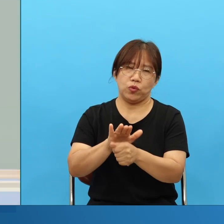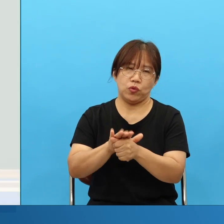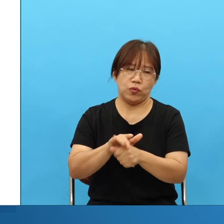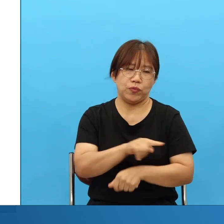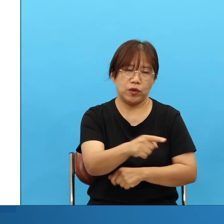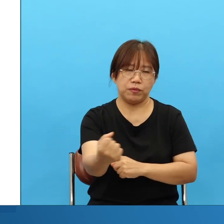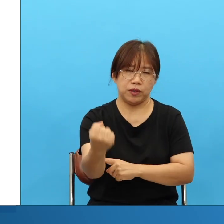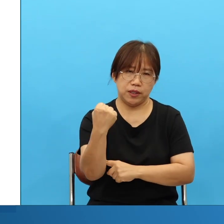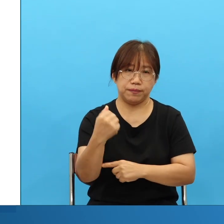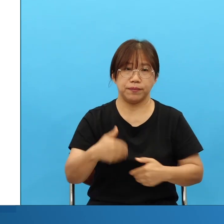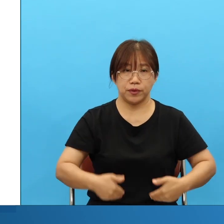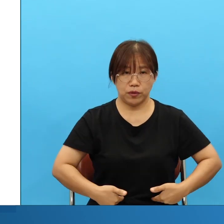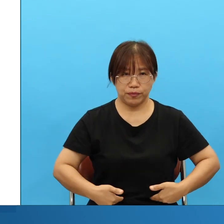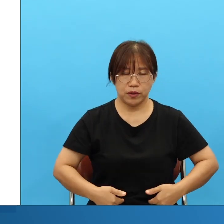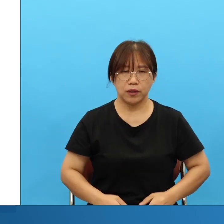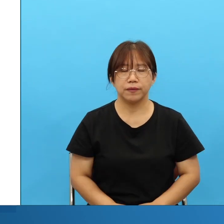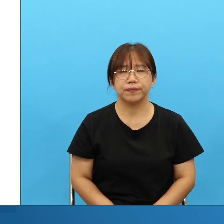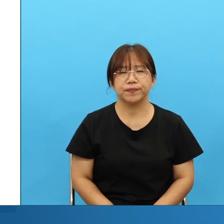다음,